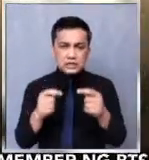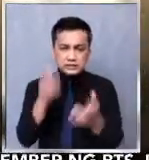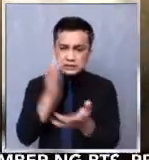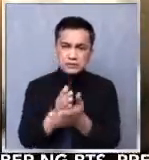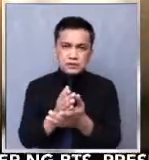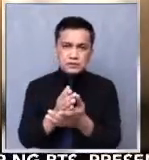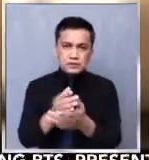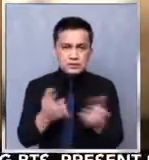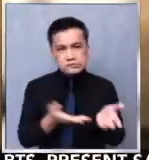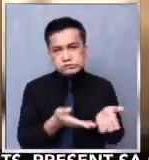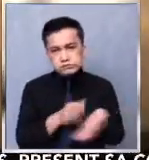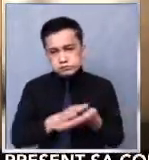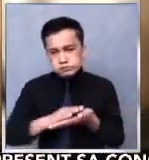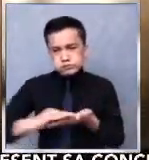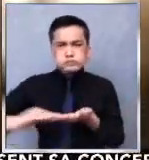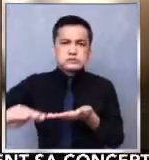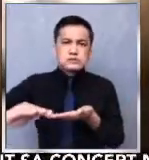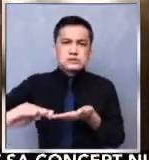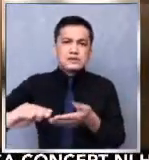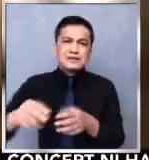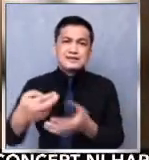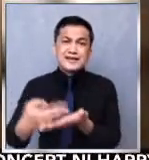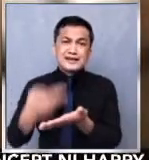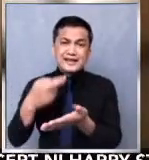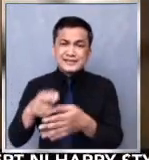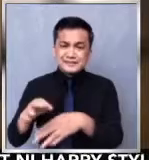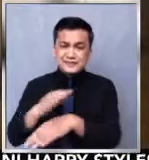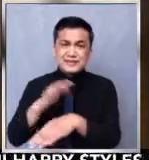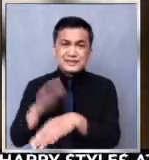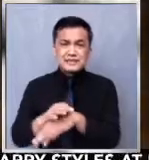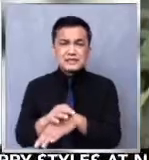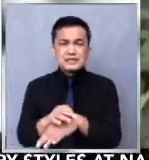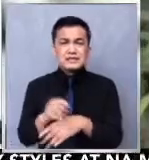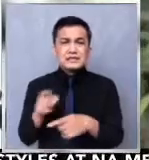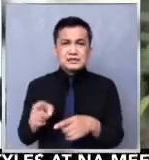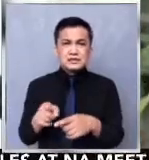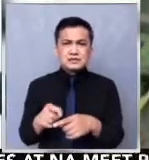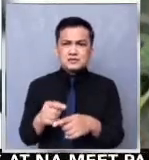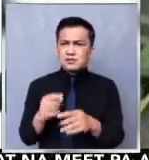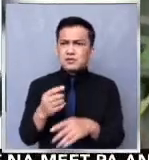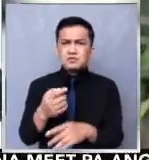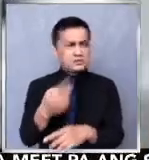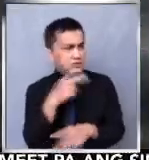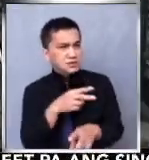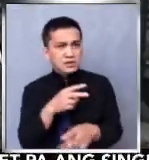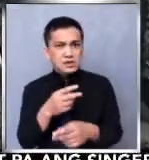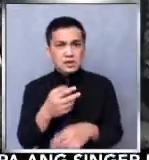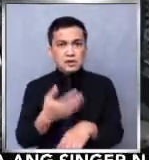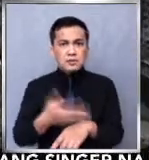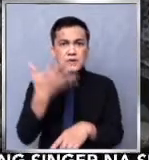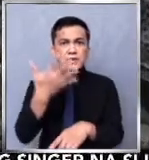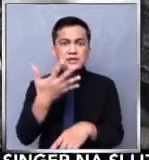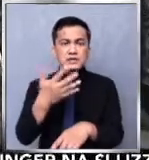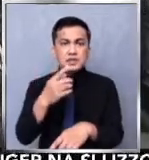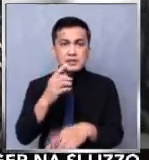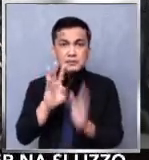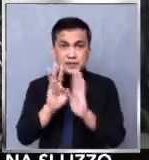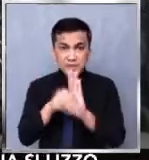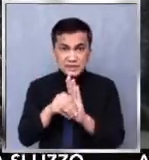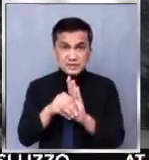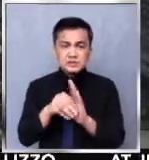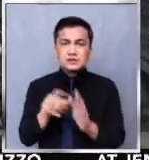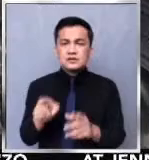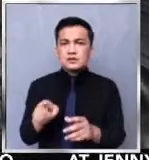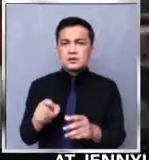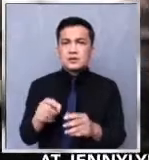may palayas. Pag ganito namin, every 5 minutes may tumataob na mga motor. 5 araw na raw na may merwisyo